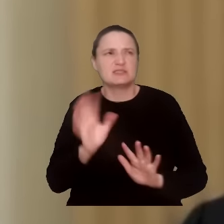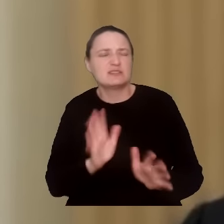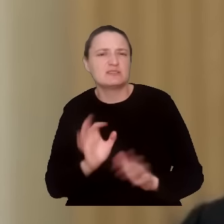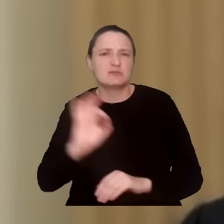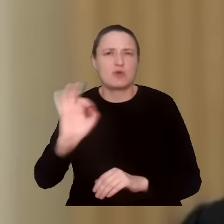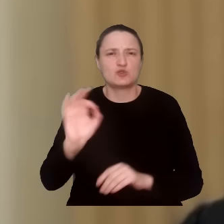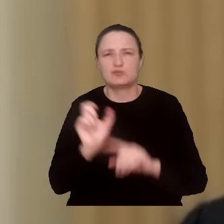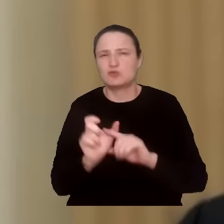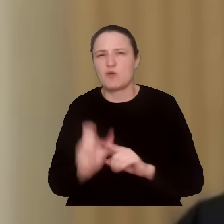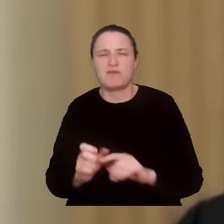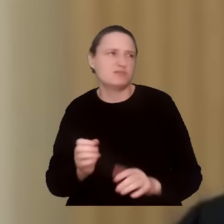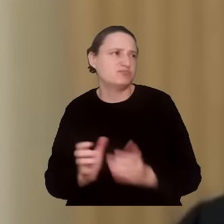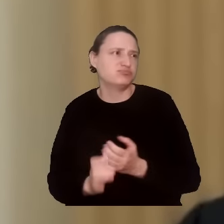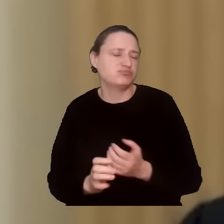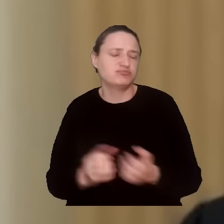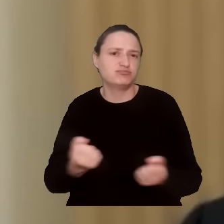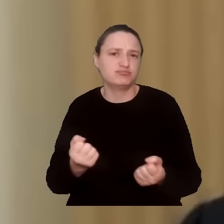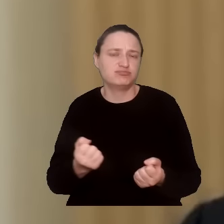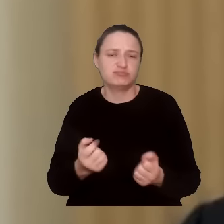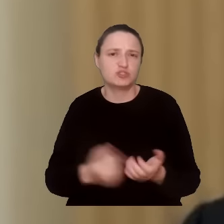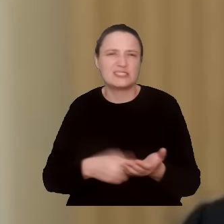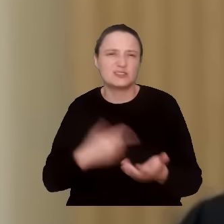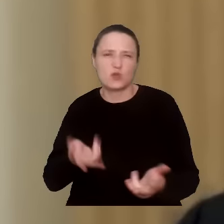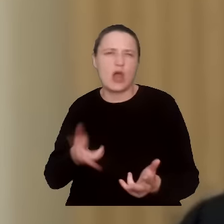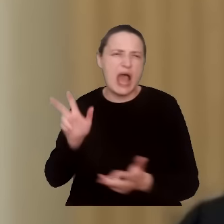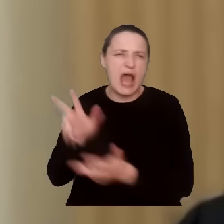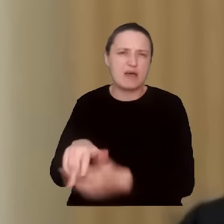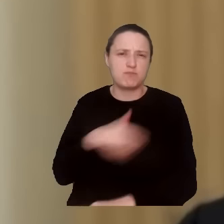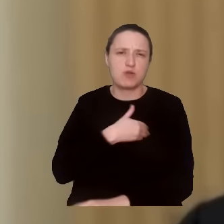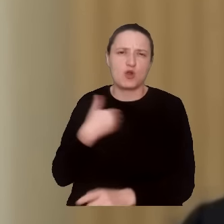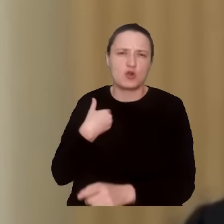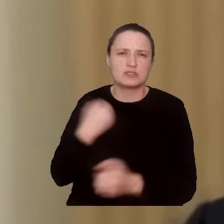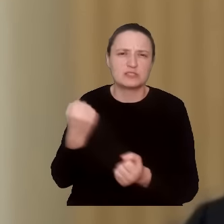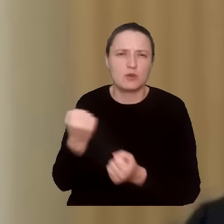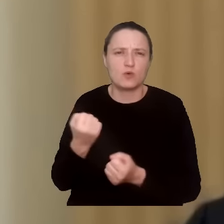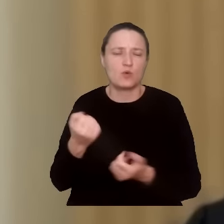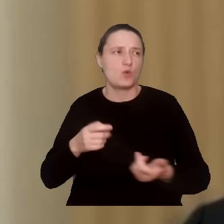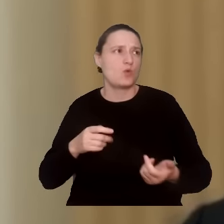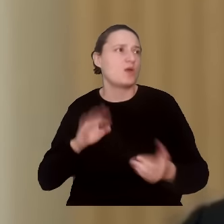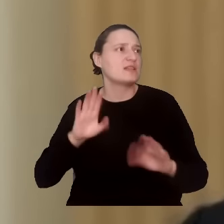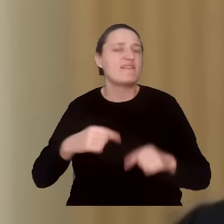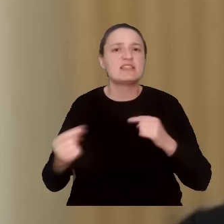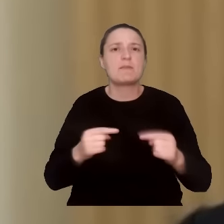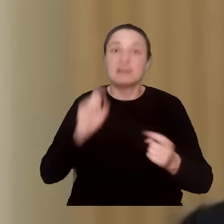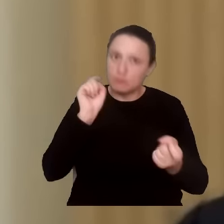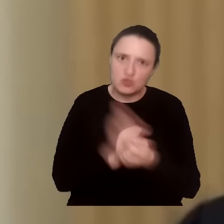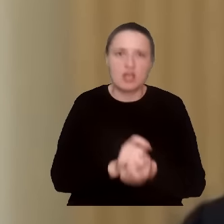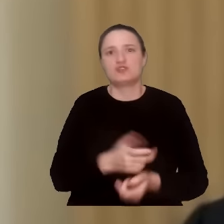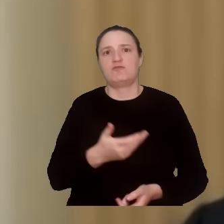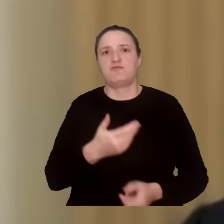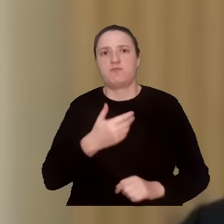słów bardzo często atakował Polskę, w debatach przeciwko Polsce